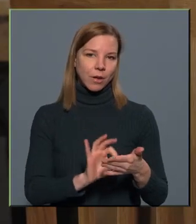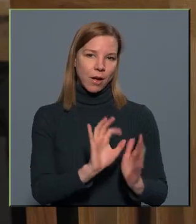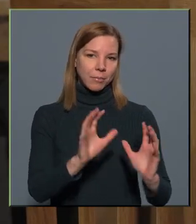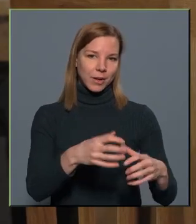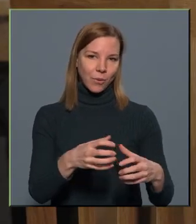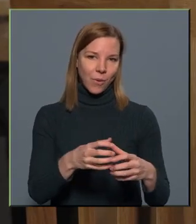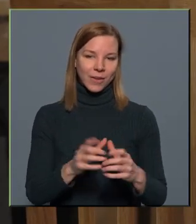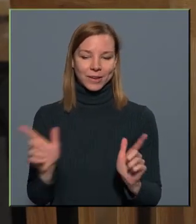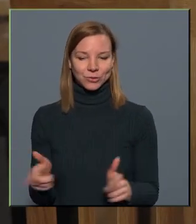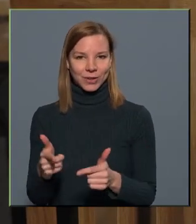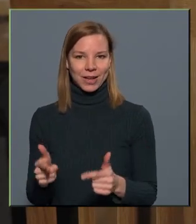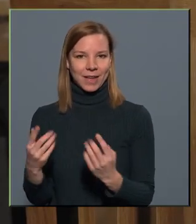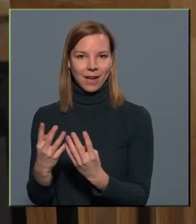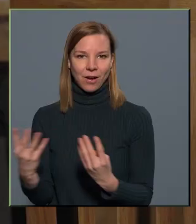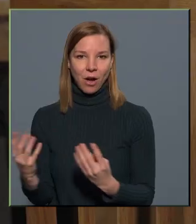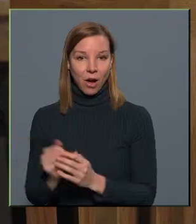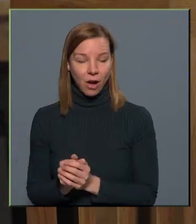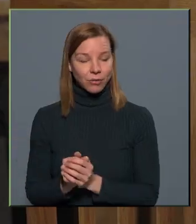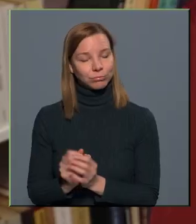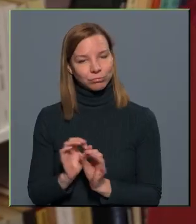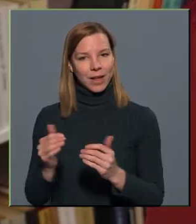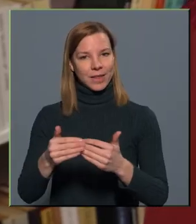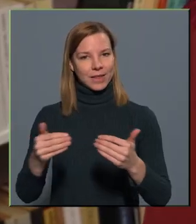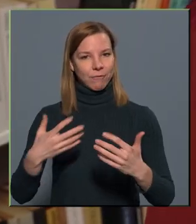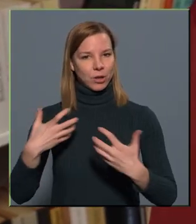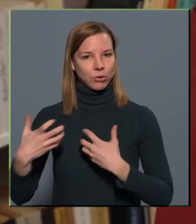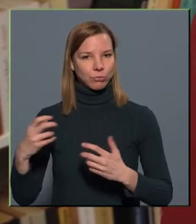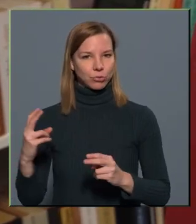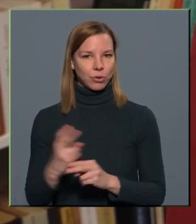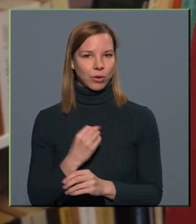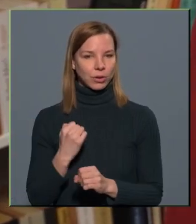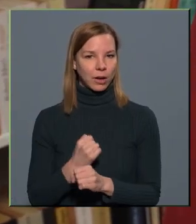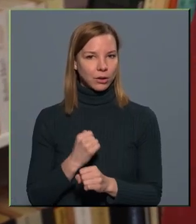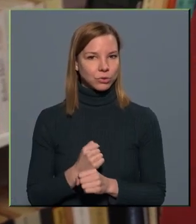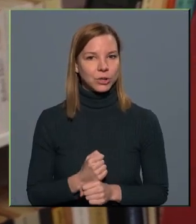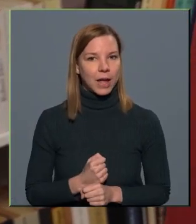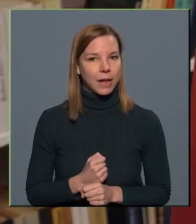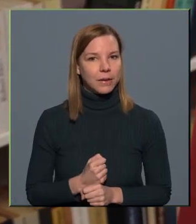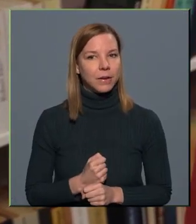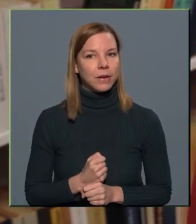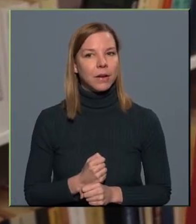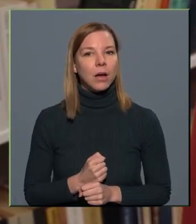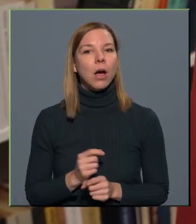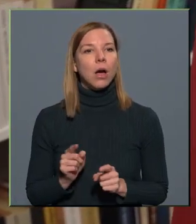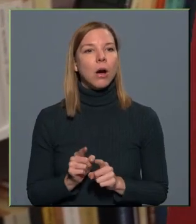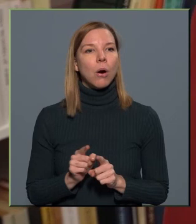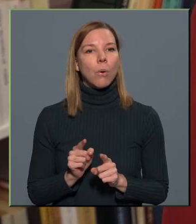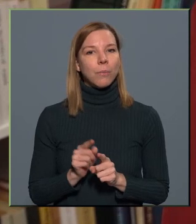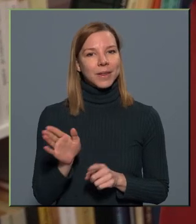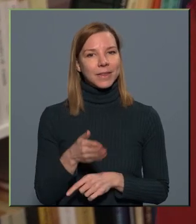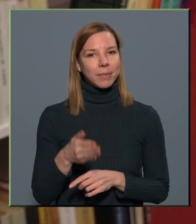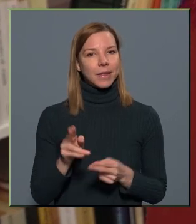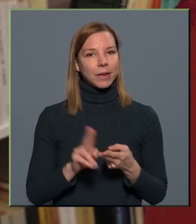egy nagyon színvonalas műsorokat szoktak adni, mind az ilyen nemzeti ünnepeinken,